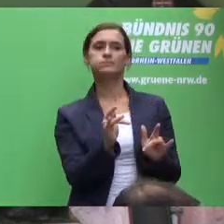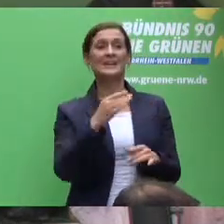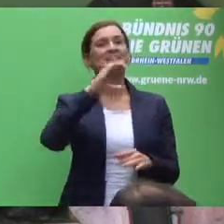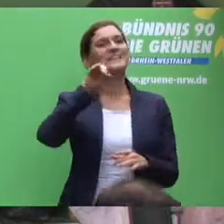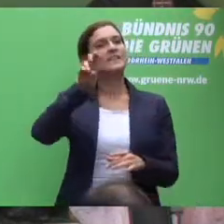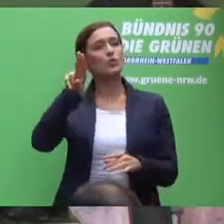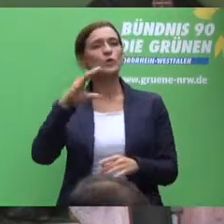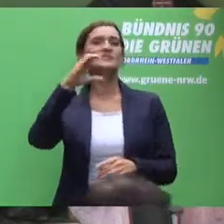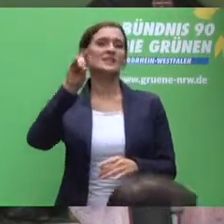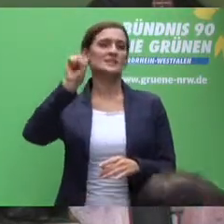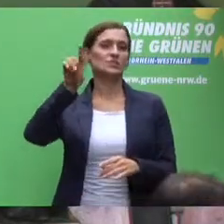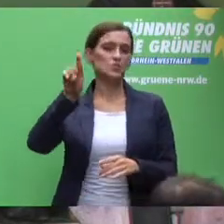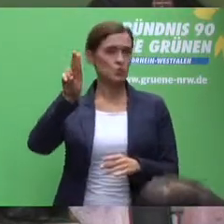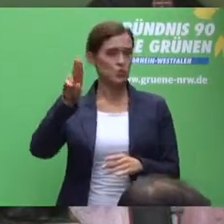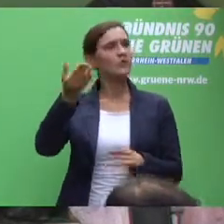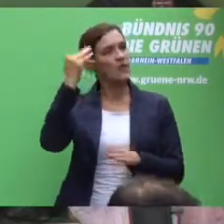CSU.